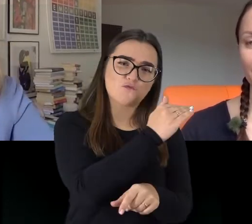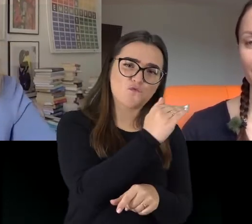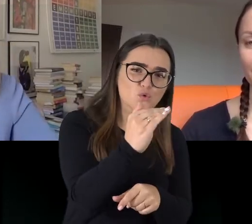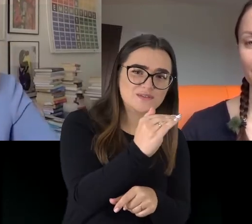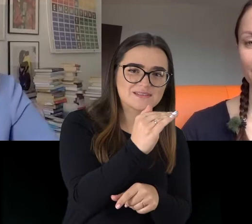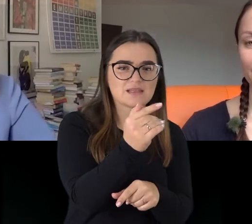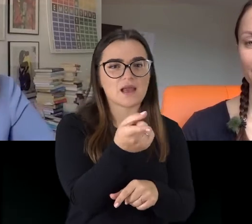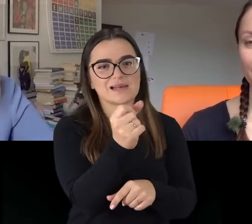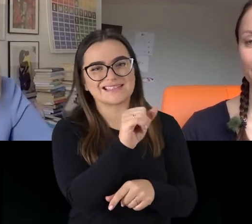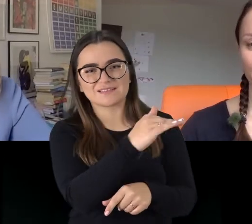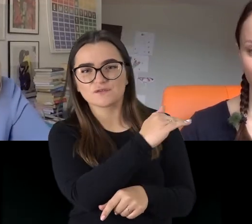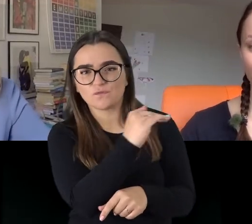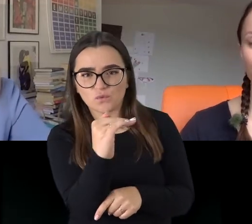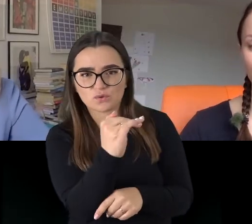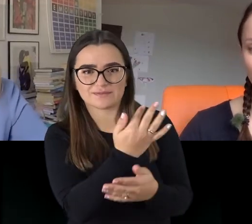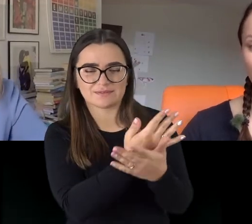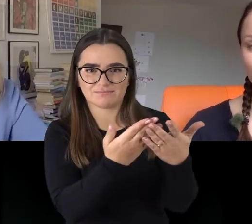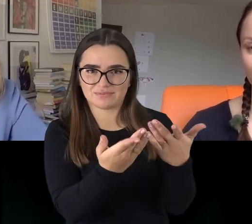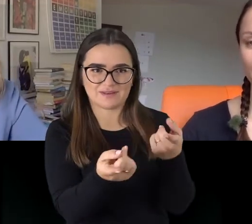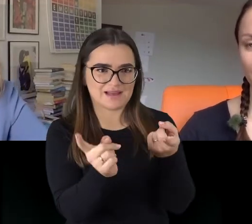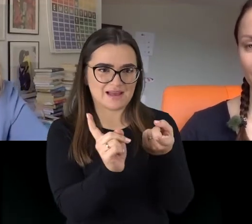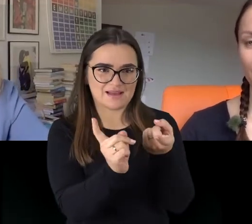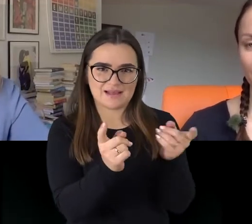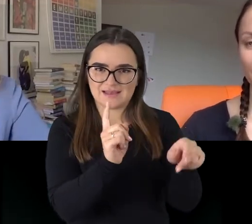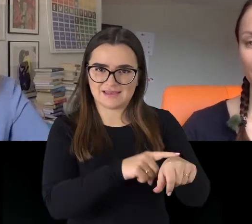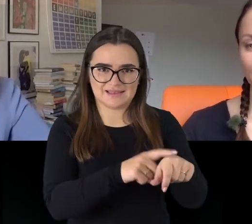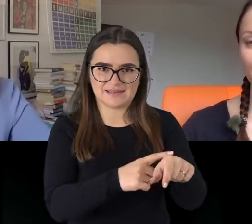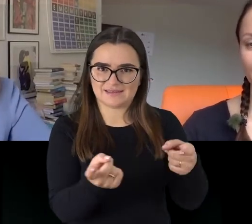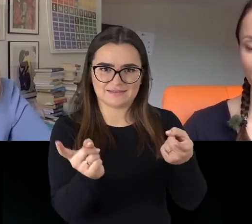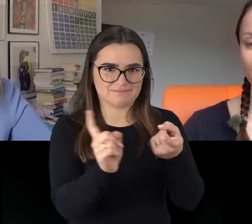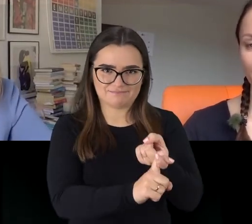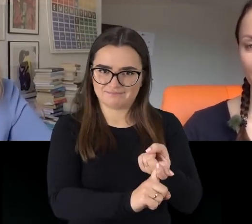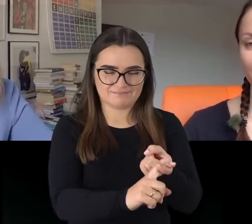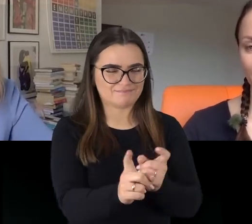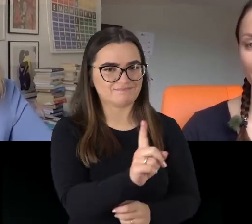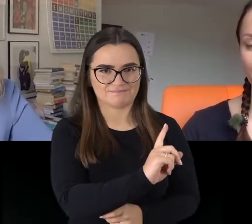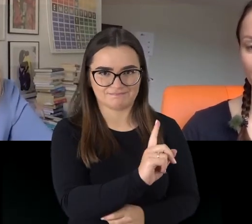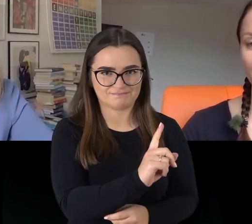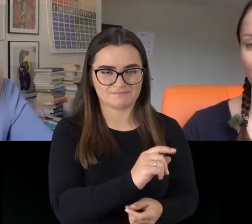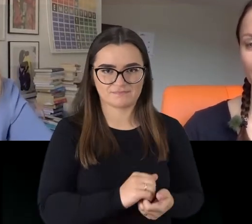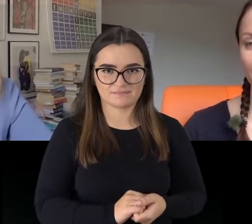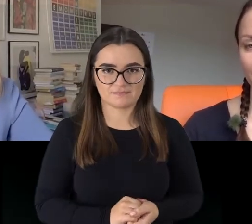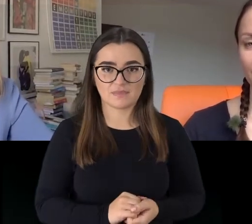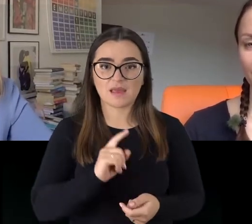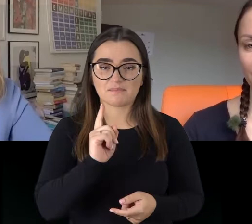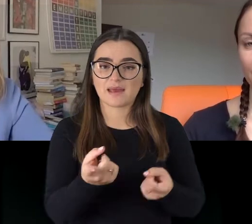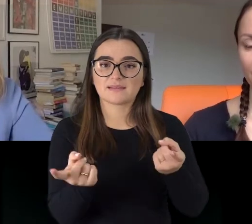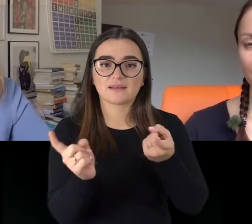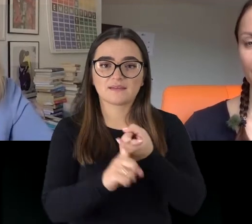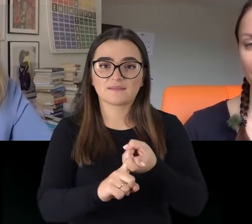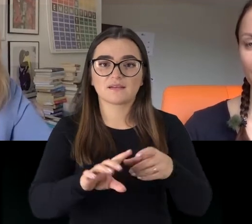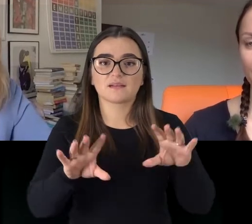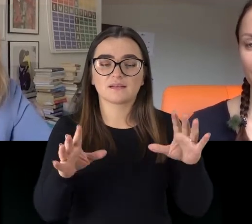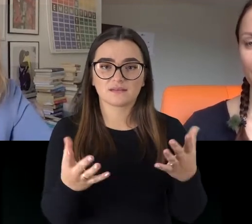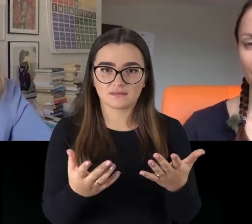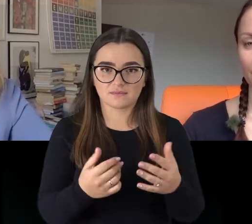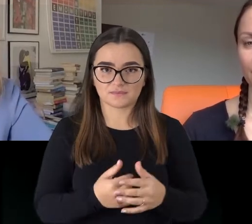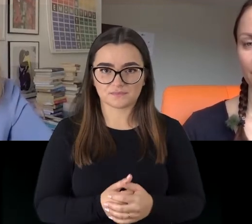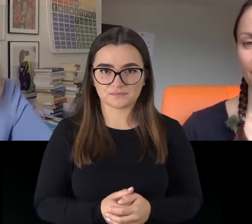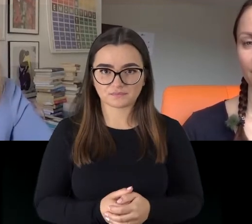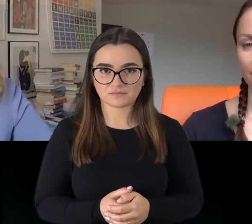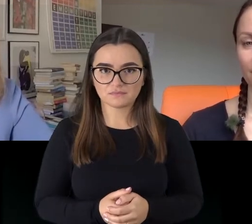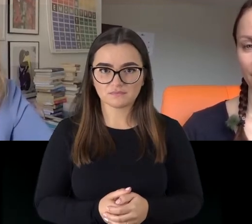nuo tam tikro laiko. Laiko tiesia turbūt čia nebūtų pagrindinis dalykas, ar ne? Bet apibrėžimai